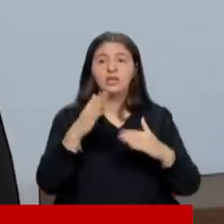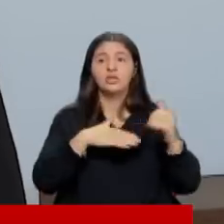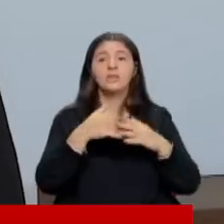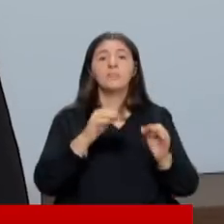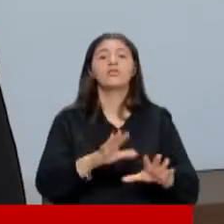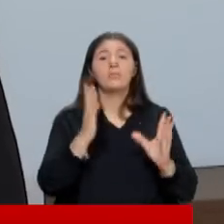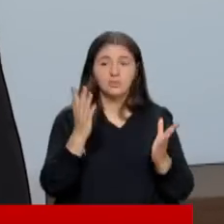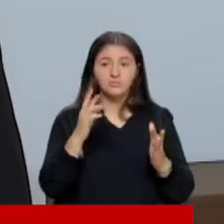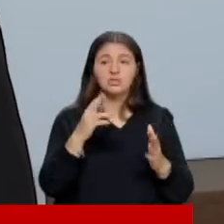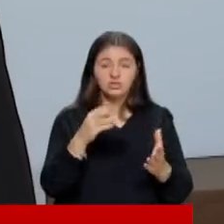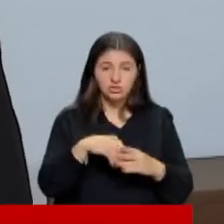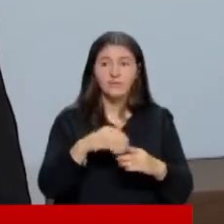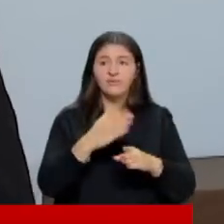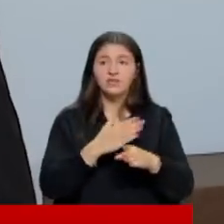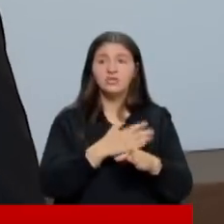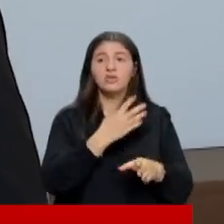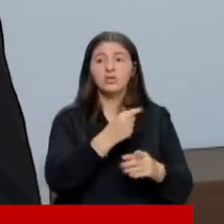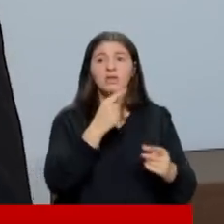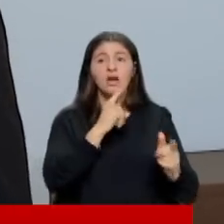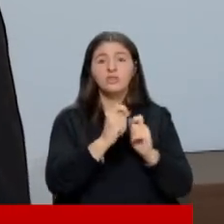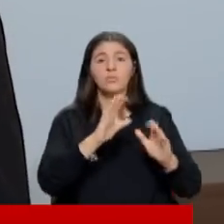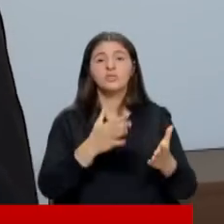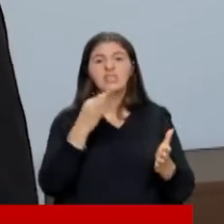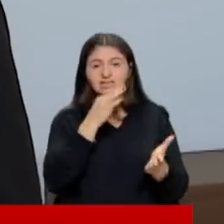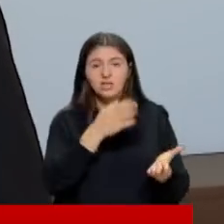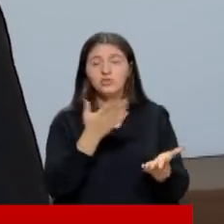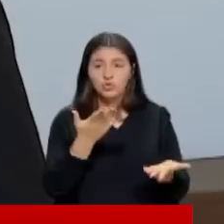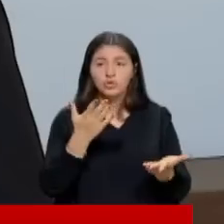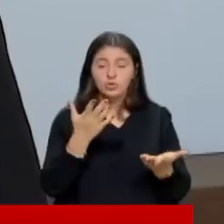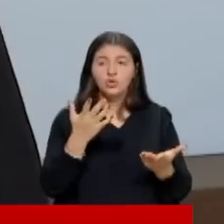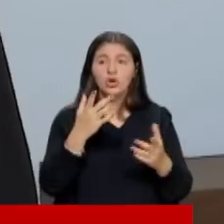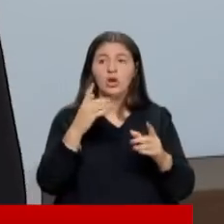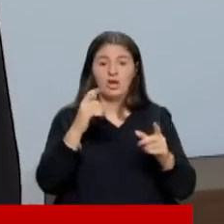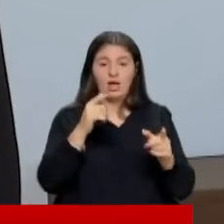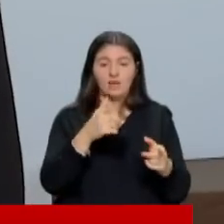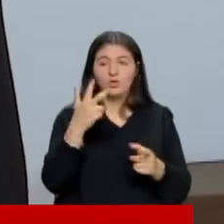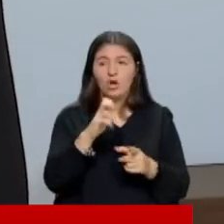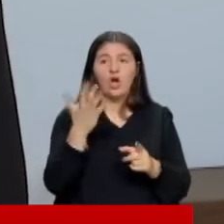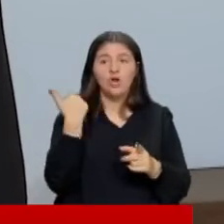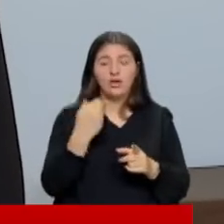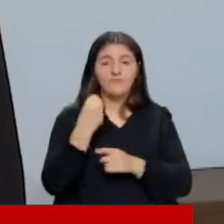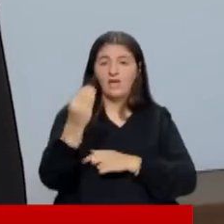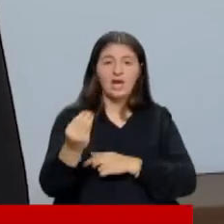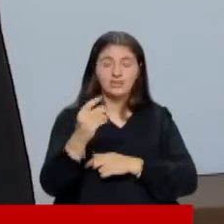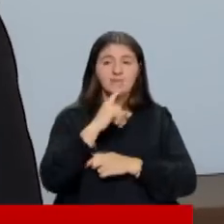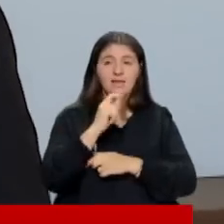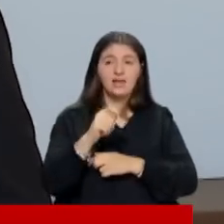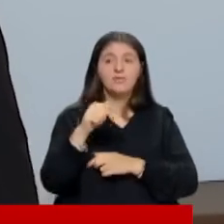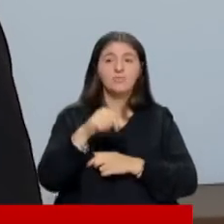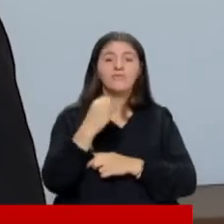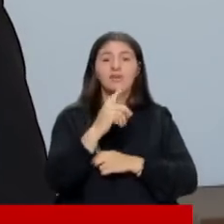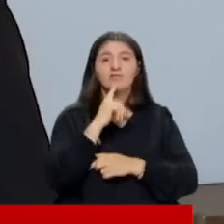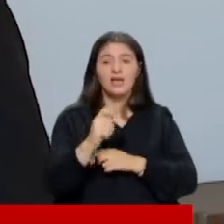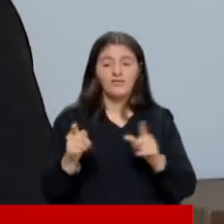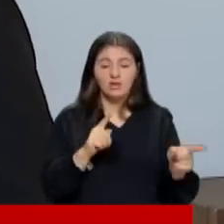başlayamadığımız için neredeyse vatandaşlarla olan anlaşmalarımız bozulacak Çünkü yükleniciler 3 ay önce verdikleri teklifle bugün